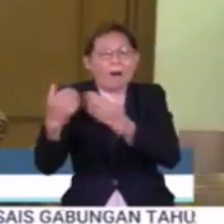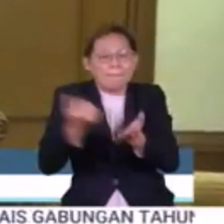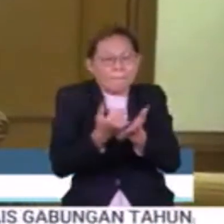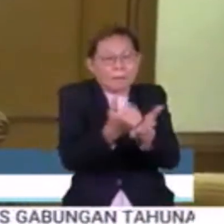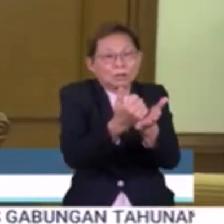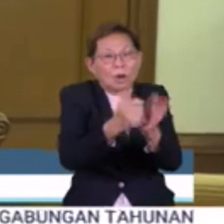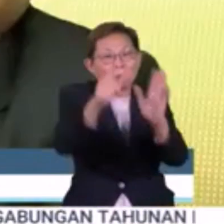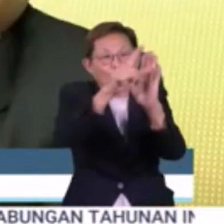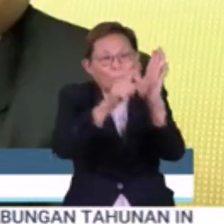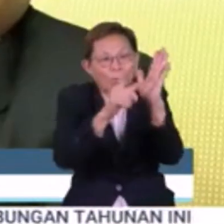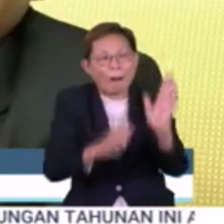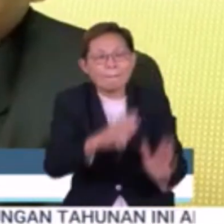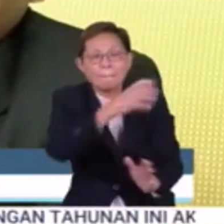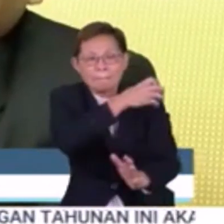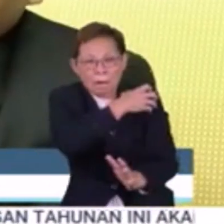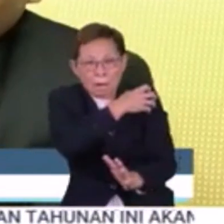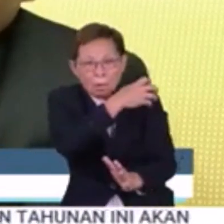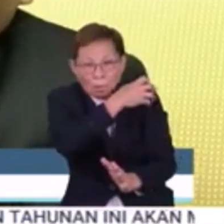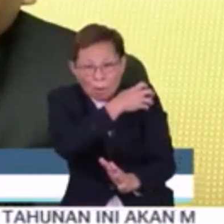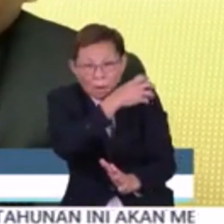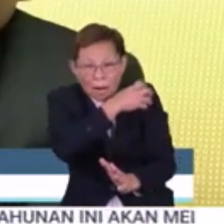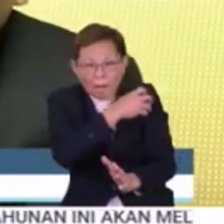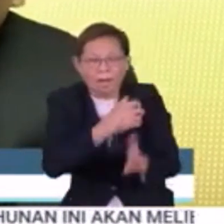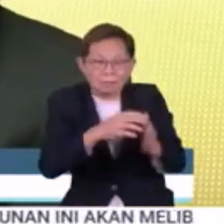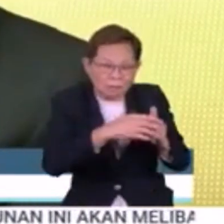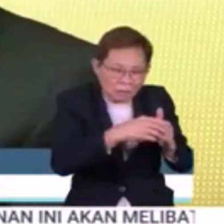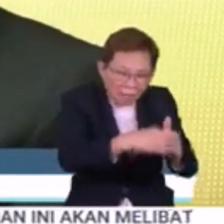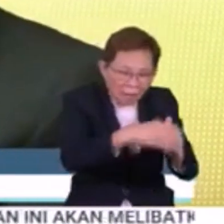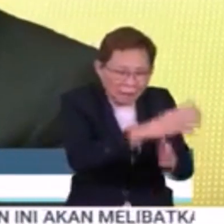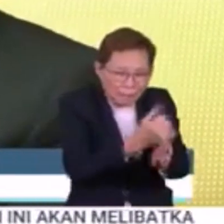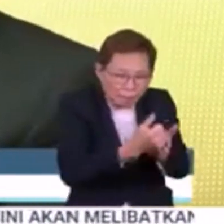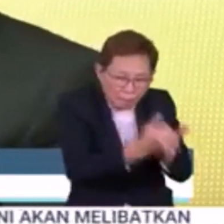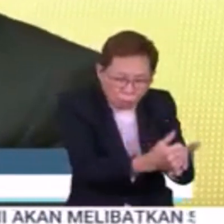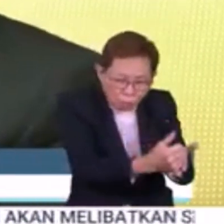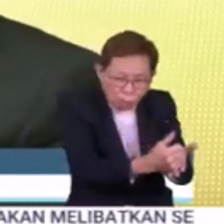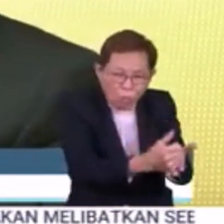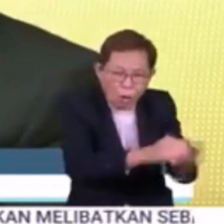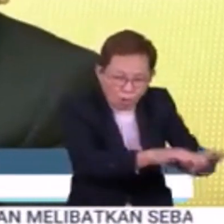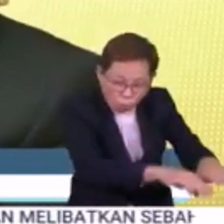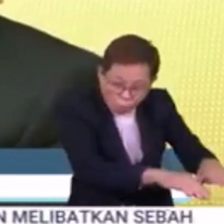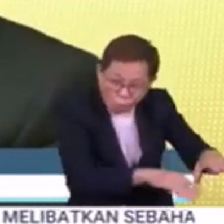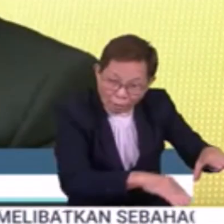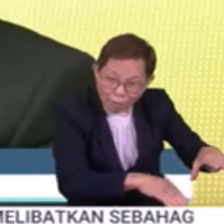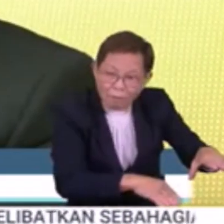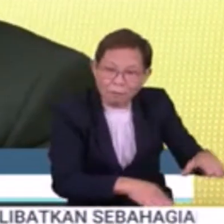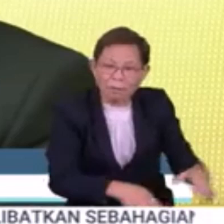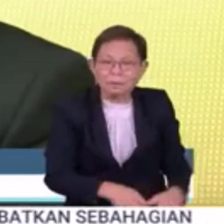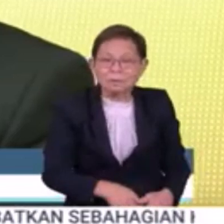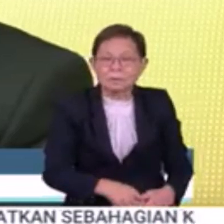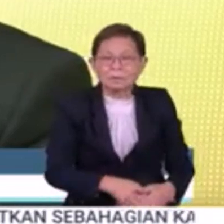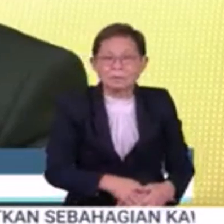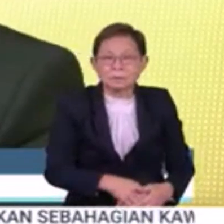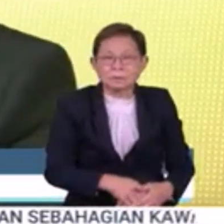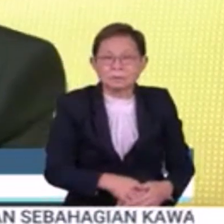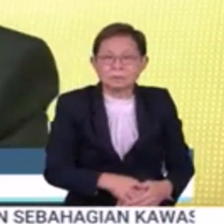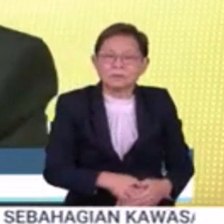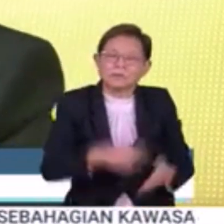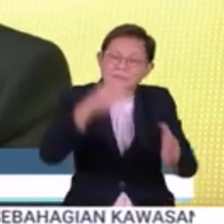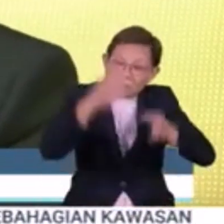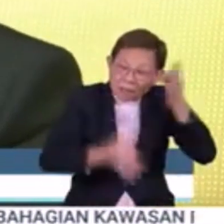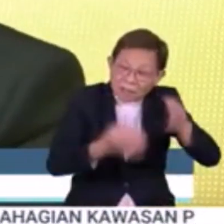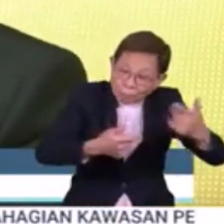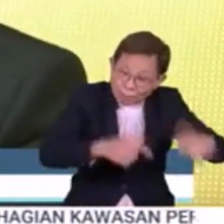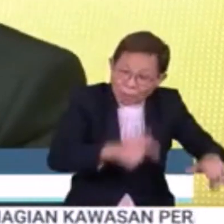di mana pegawai kita akan jadi pendamping guaman yang akan guide dan bantu. Dan mungkin dalam keadaan-keadaan tertentu,